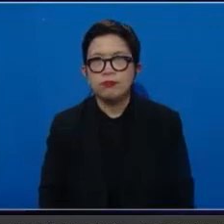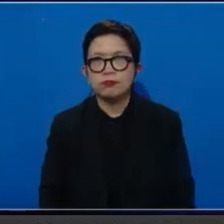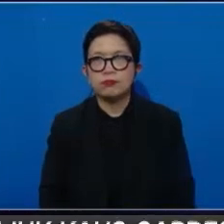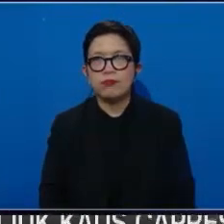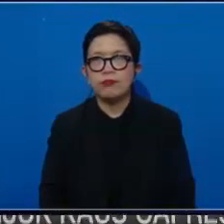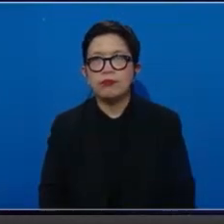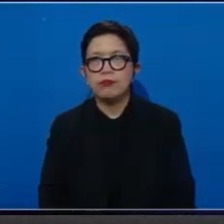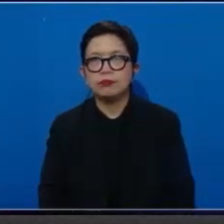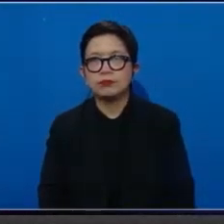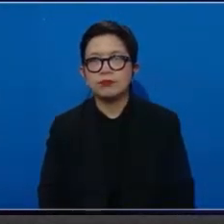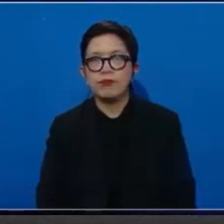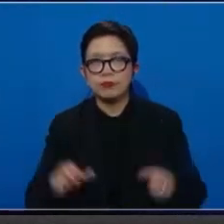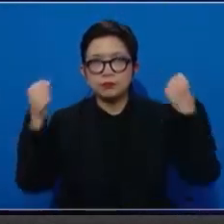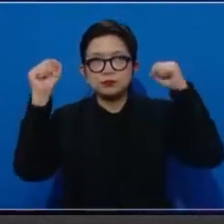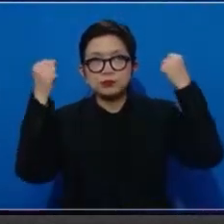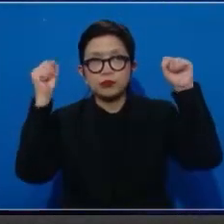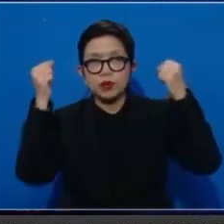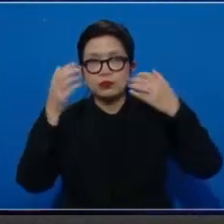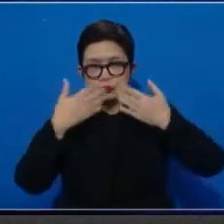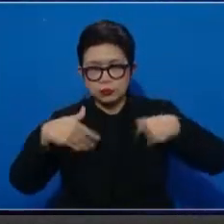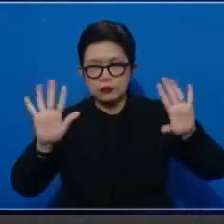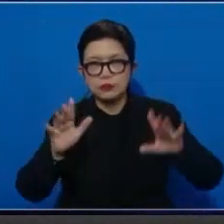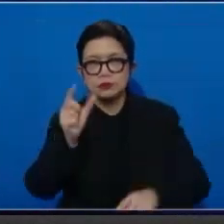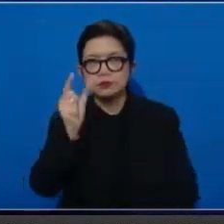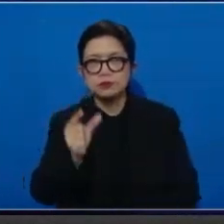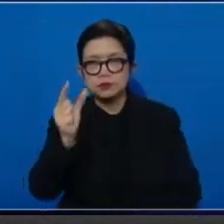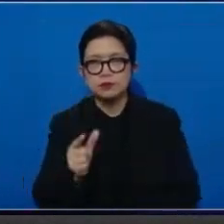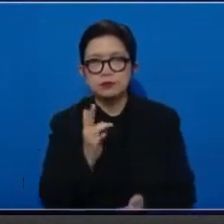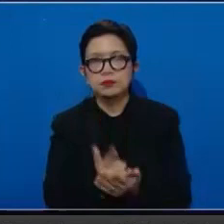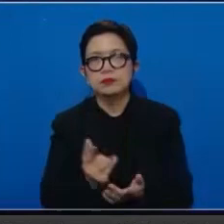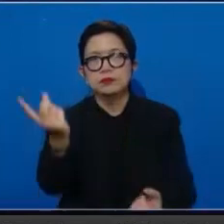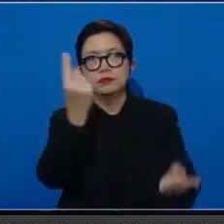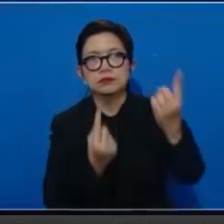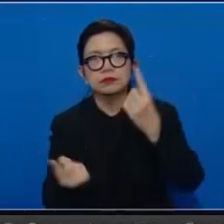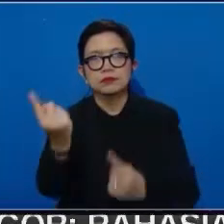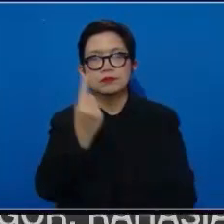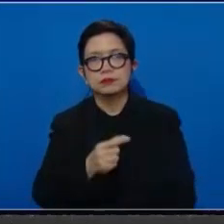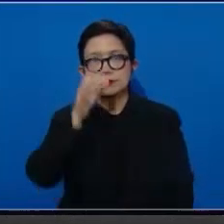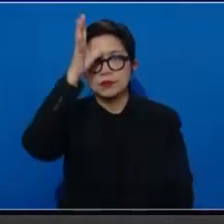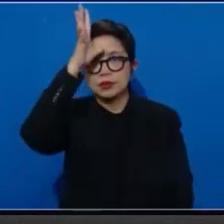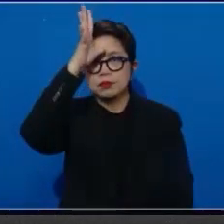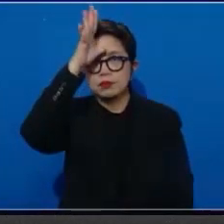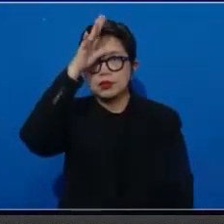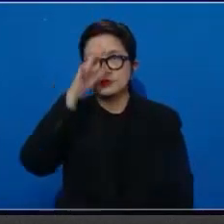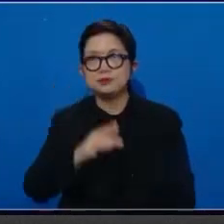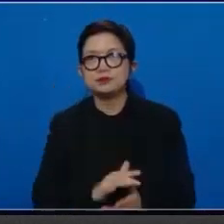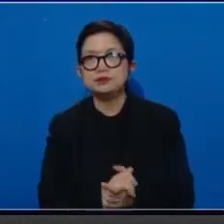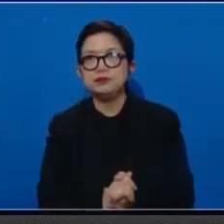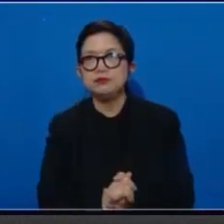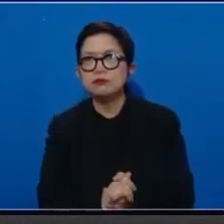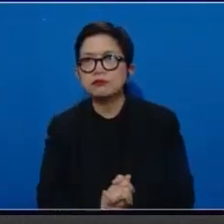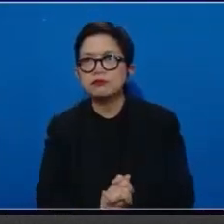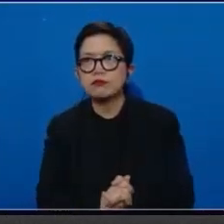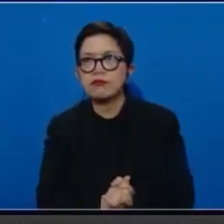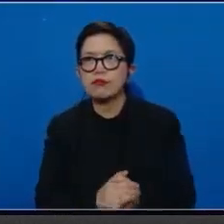Meski cuti bersama tahun baru telah berakhir, wisatawan masih terus berdatangan ke Bali. Salah satu spot wisata yang ramai dikunjungi adalah Kelingking Beach yang berada